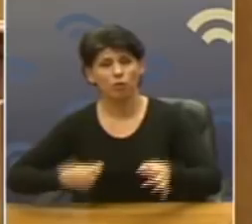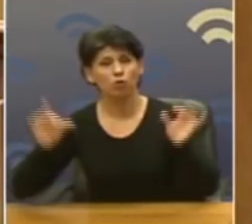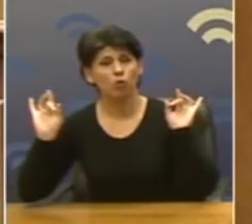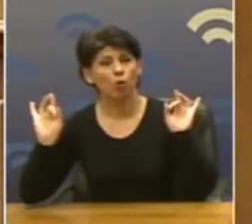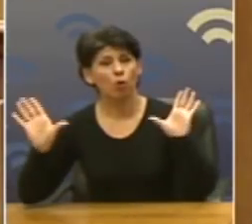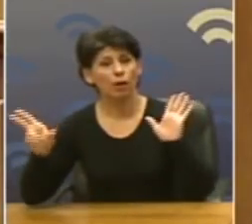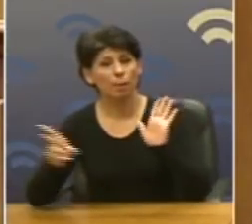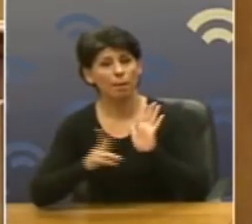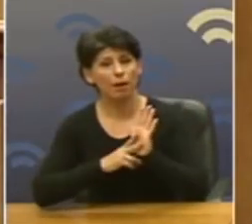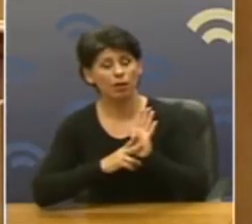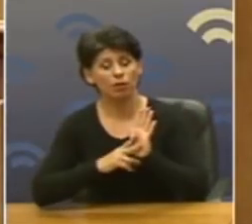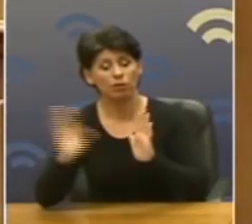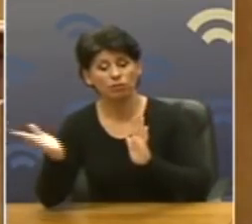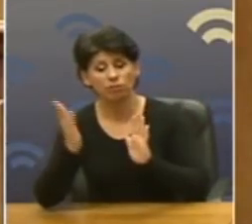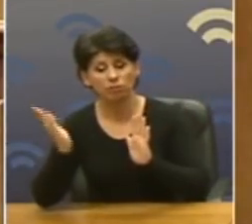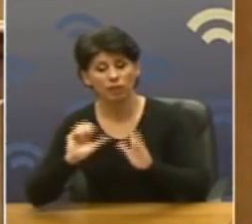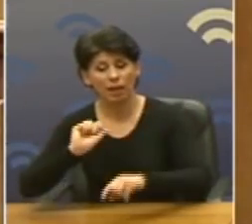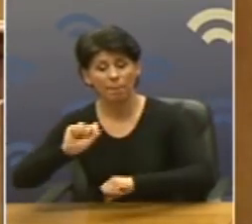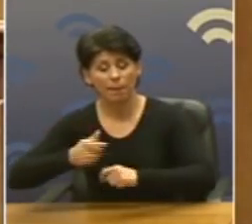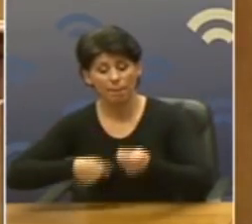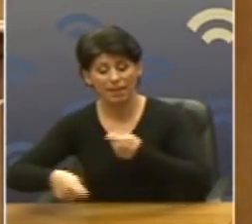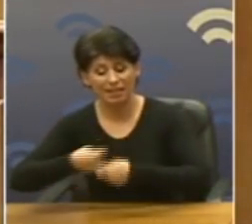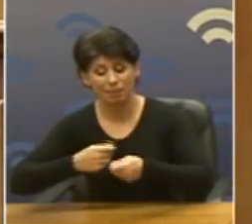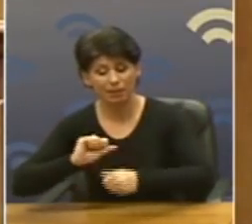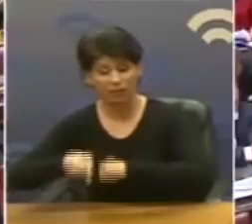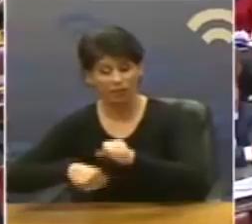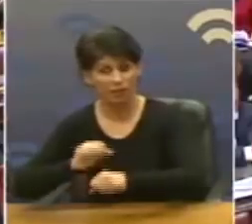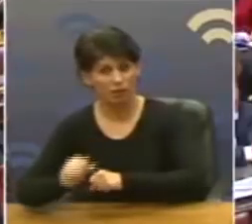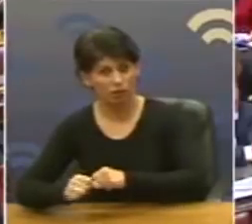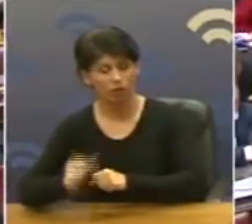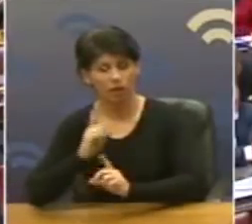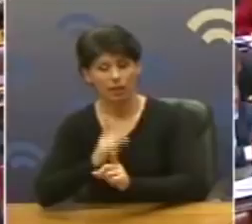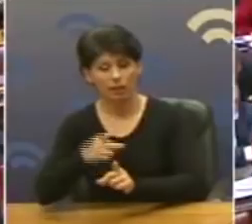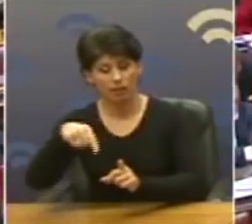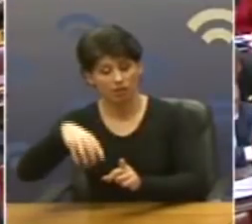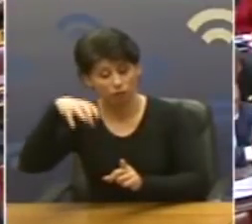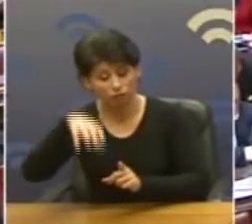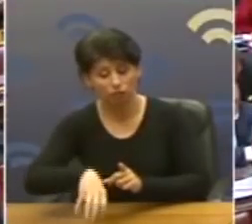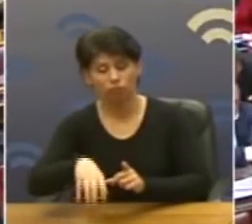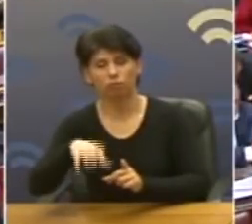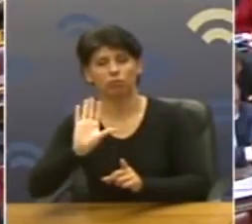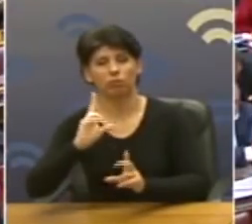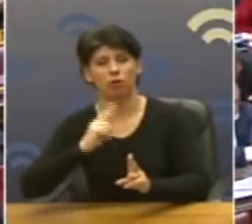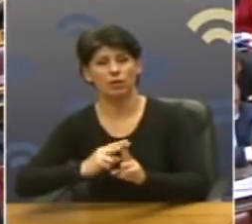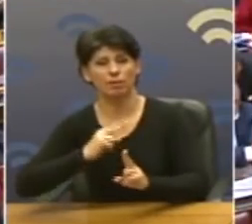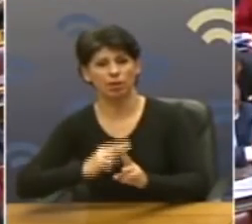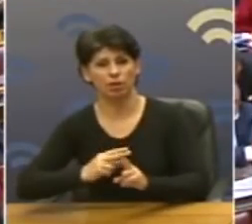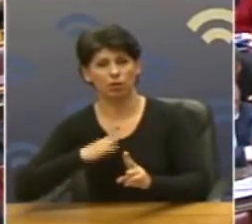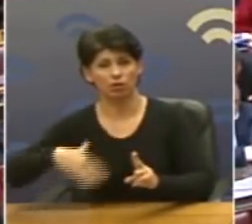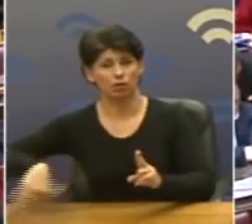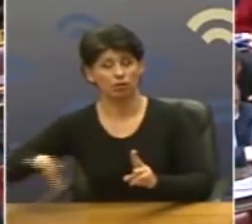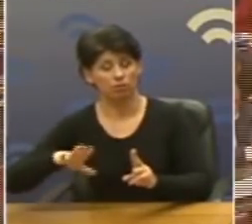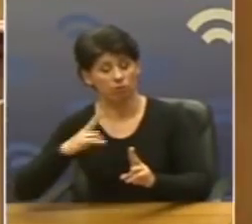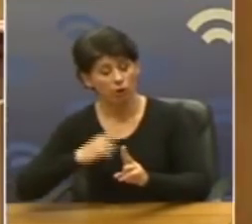με απαγόρευση της όποιας επιχειρηματικής δραστηριότητας, ειδικά σε αυτόν τον κρίσιμο για το λαό